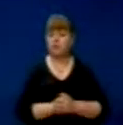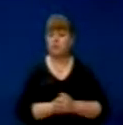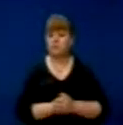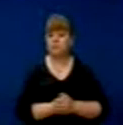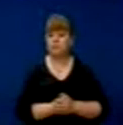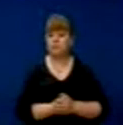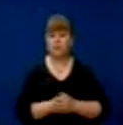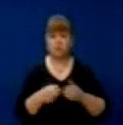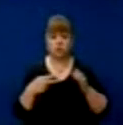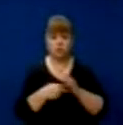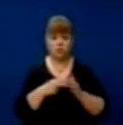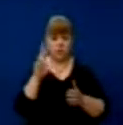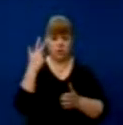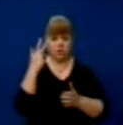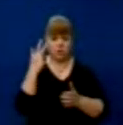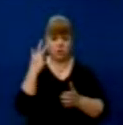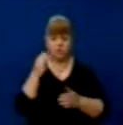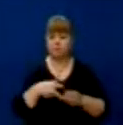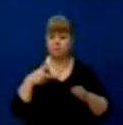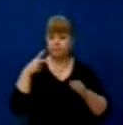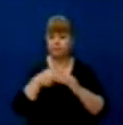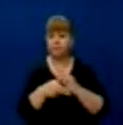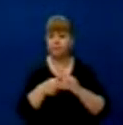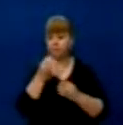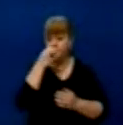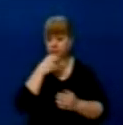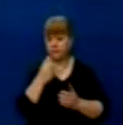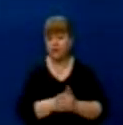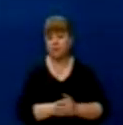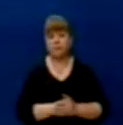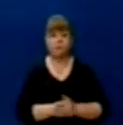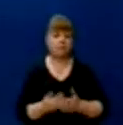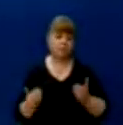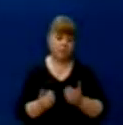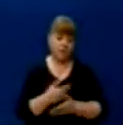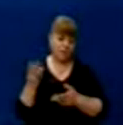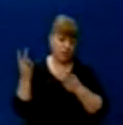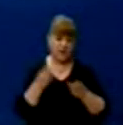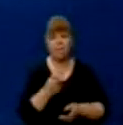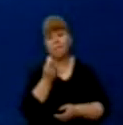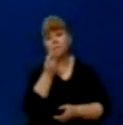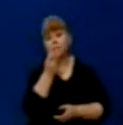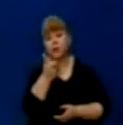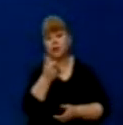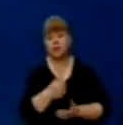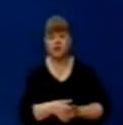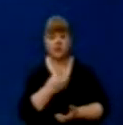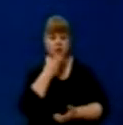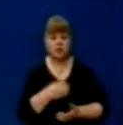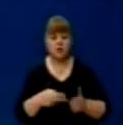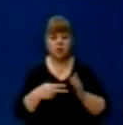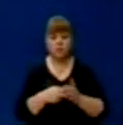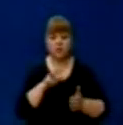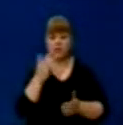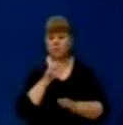vitit 2013 është ndërprerë furnizimi, pastaj është sjell një sasi e vogël, ndërsa prej dhjetorit vitit 2013